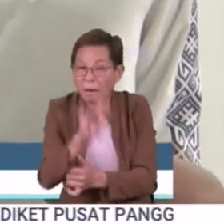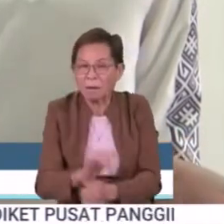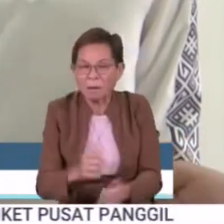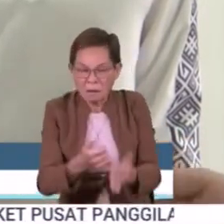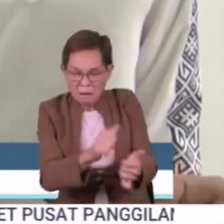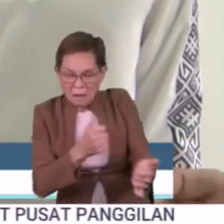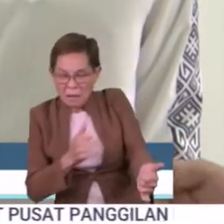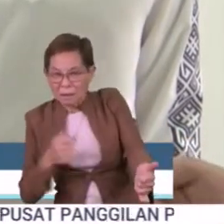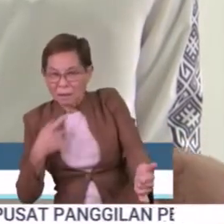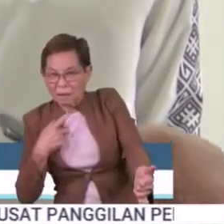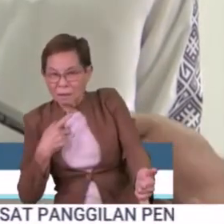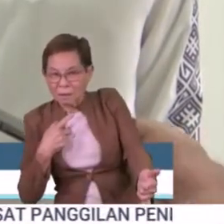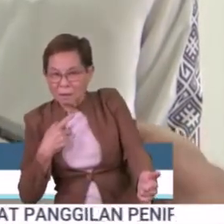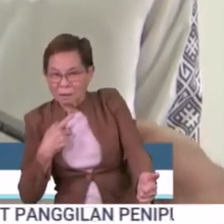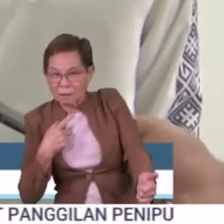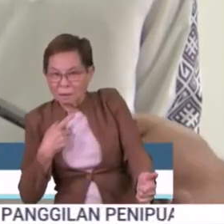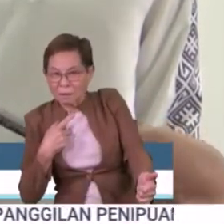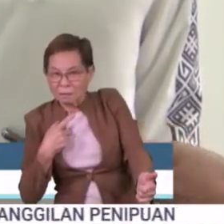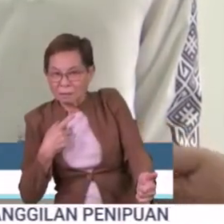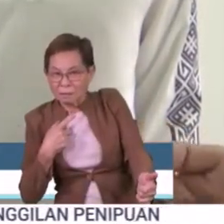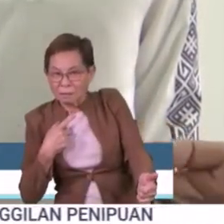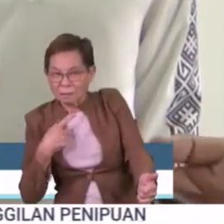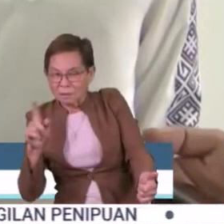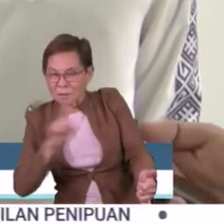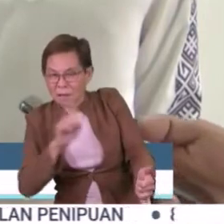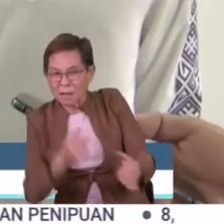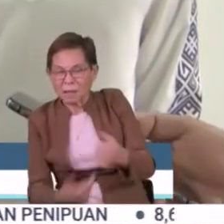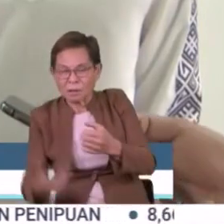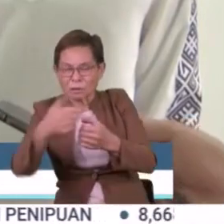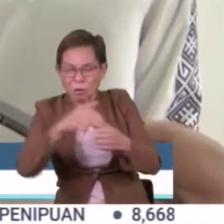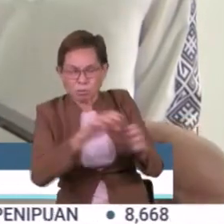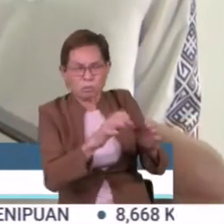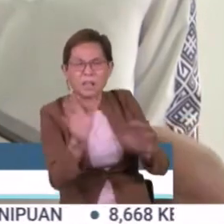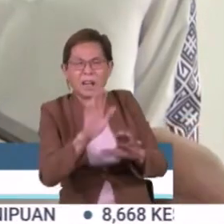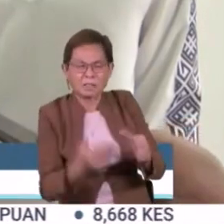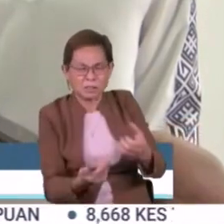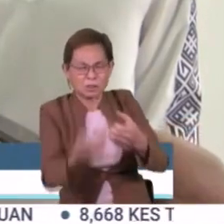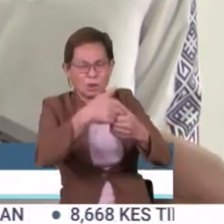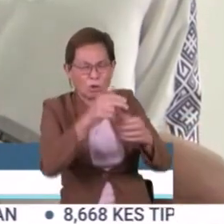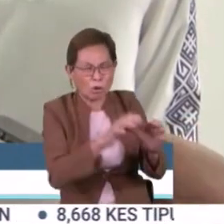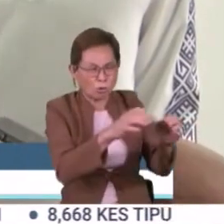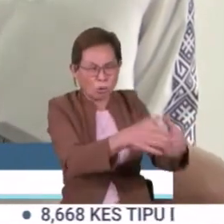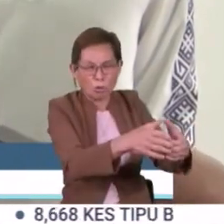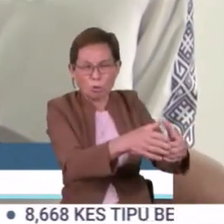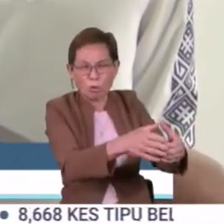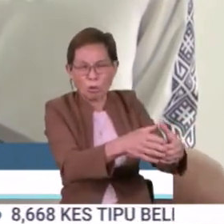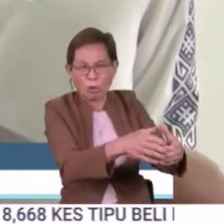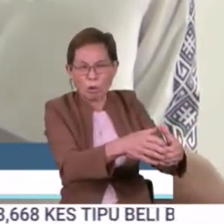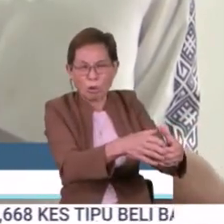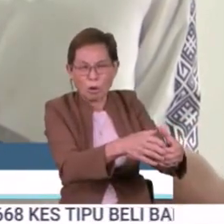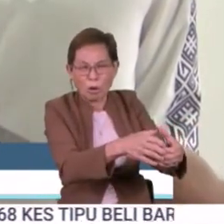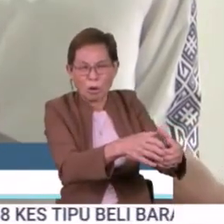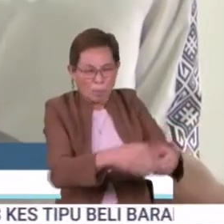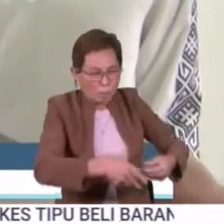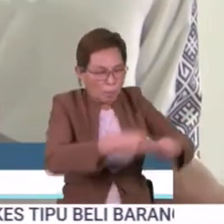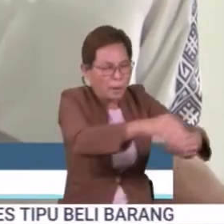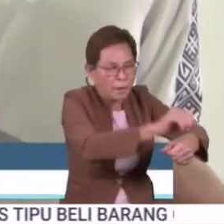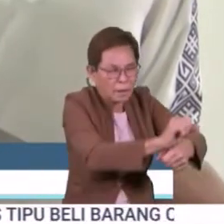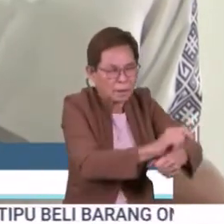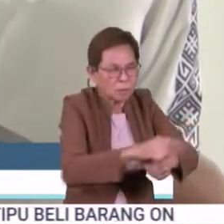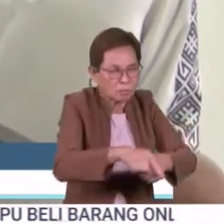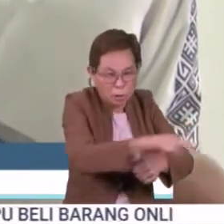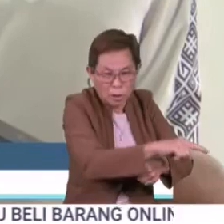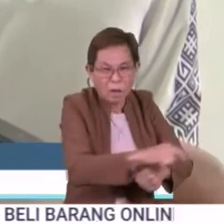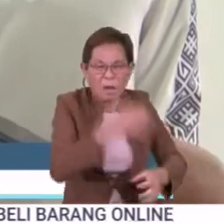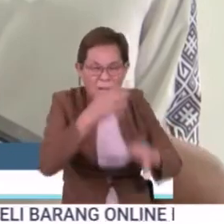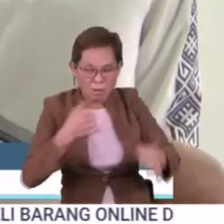nak elak ni kita dah jaga kita. Kita janganlah pergi terlibat dengan grup-grup ni untuk apa tu memberi kerja kepada mereka. Kan kalau kita buat sendiri